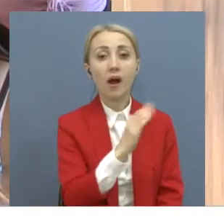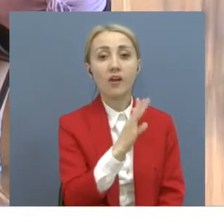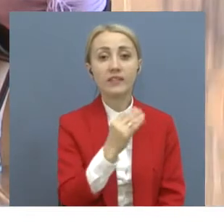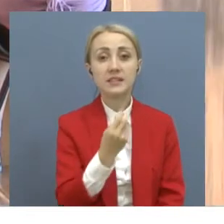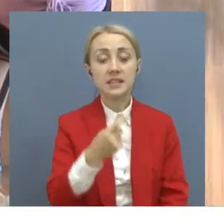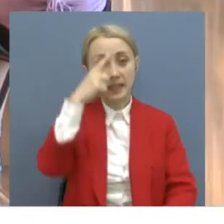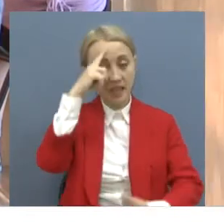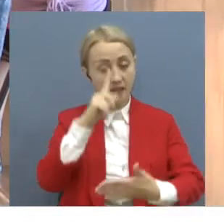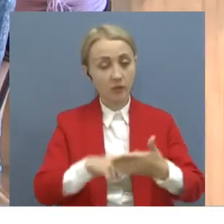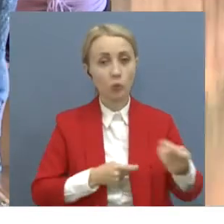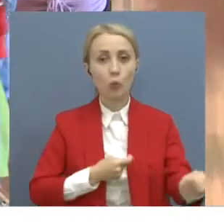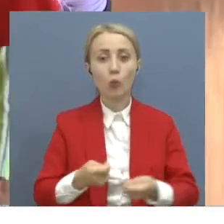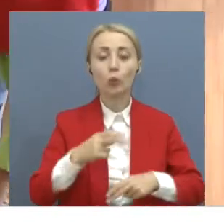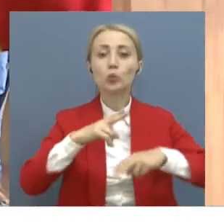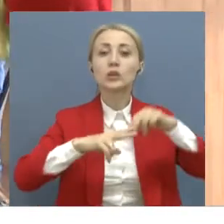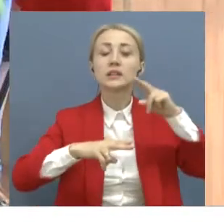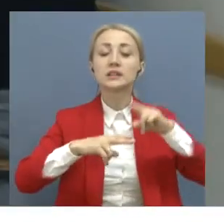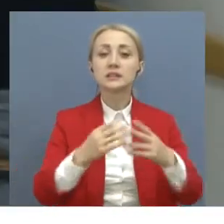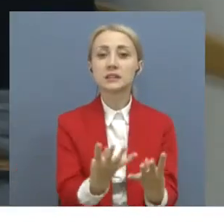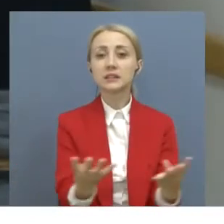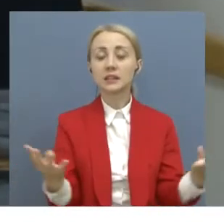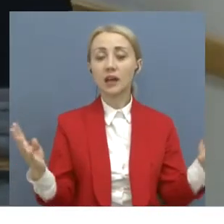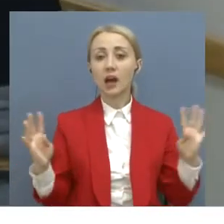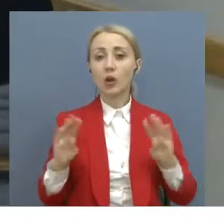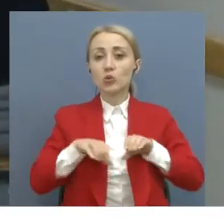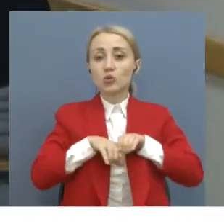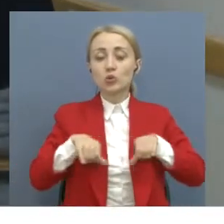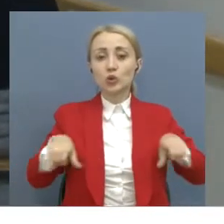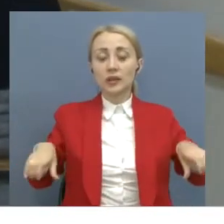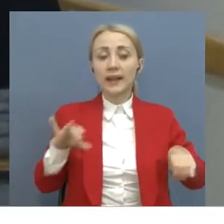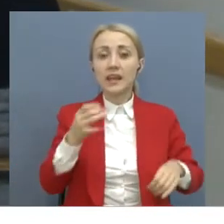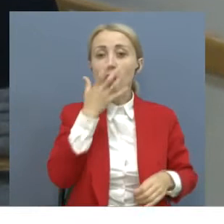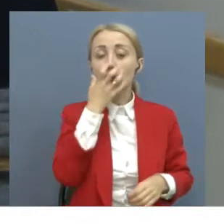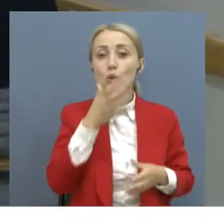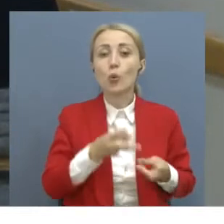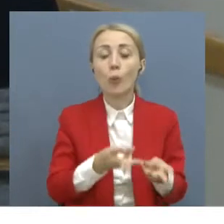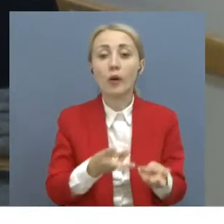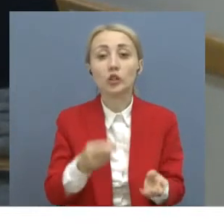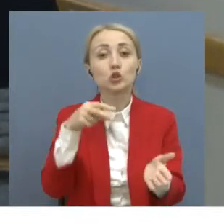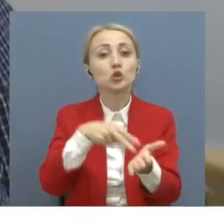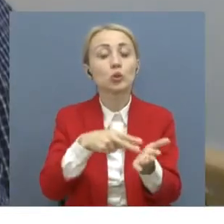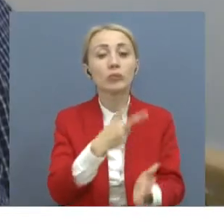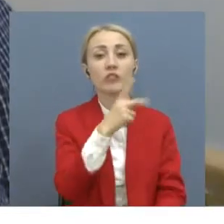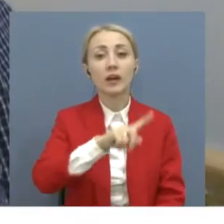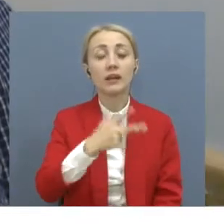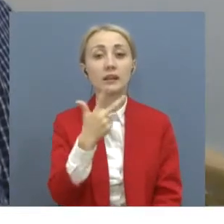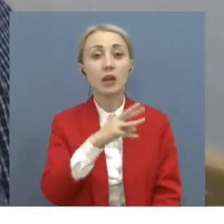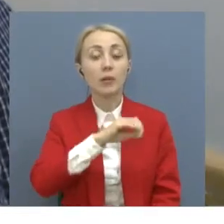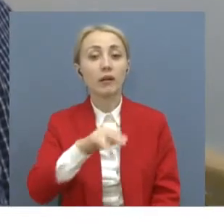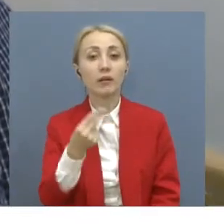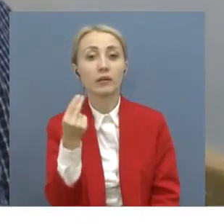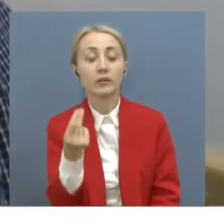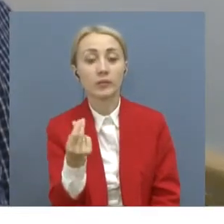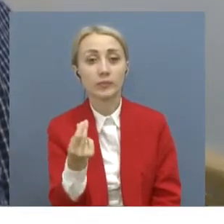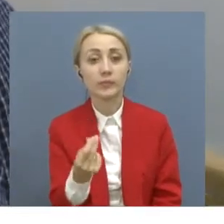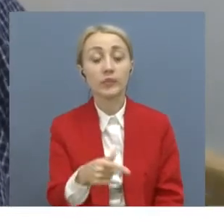мен емхананы сенімді басқаруға алып, сыртқы инженерлік желілер мен жылу қазандығының құрылысын жүргізуде. Жоба құны 2,3